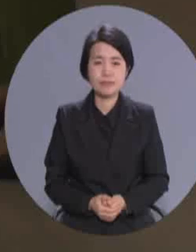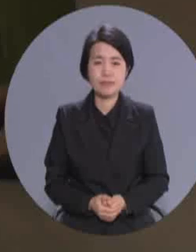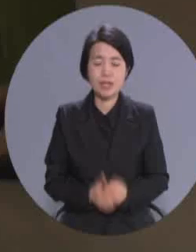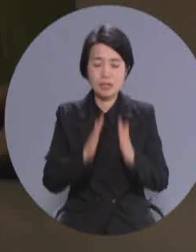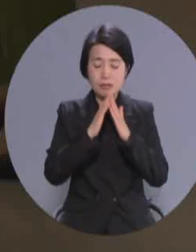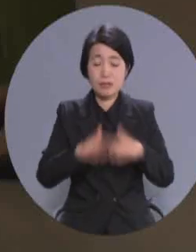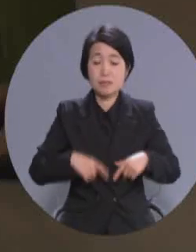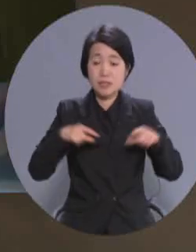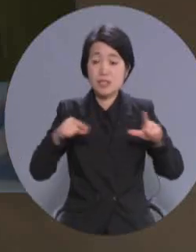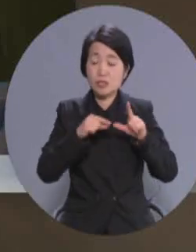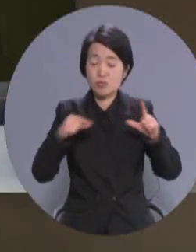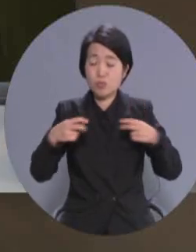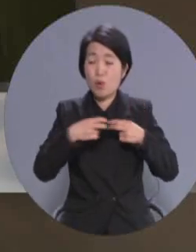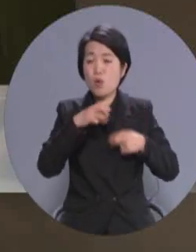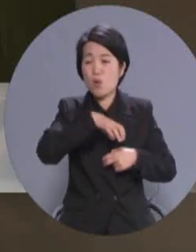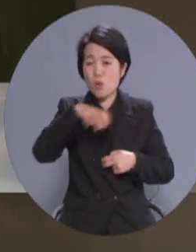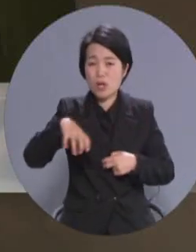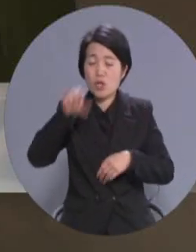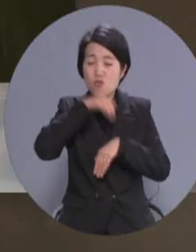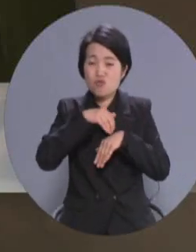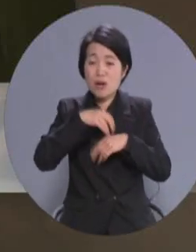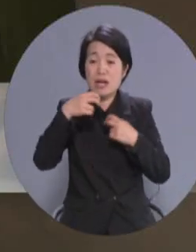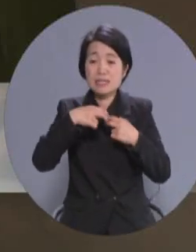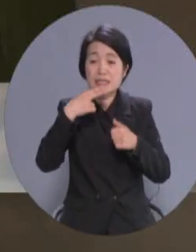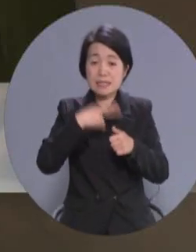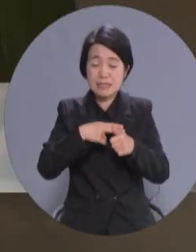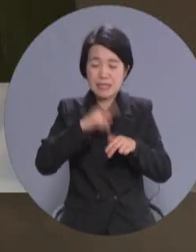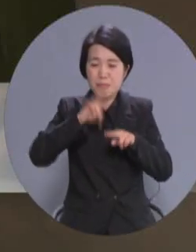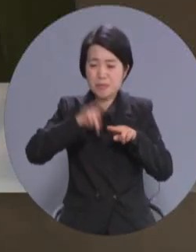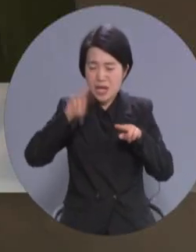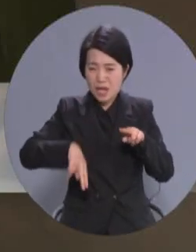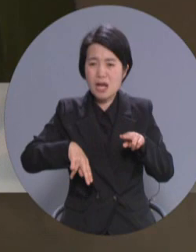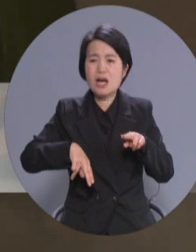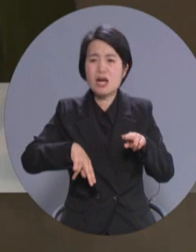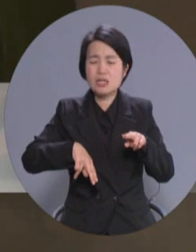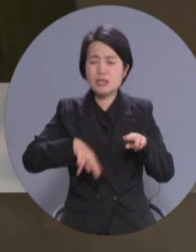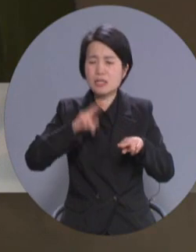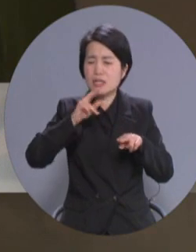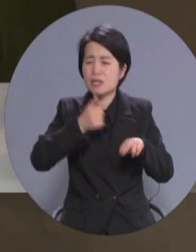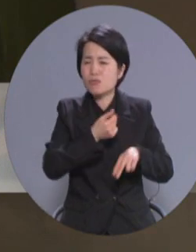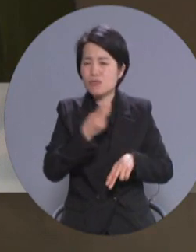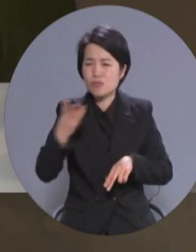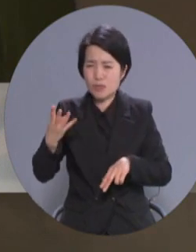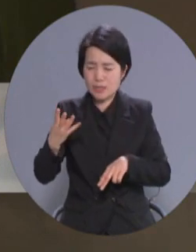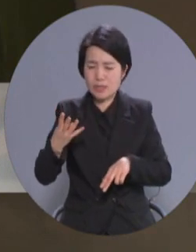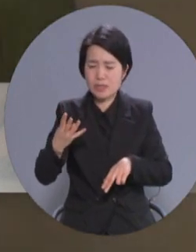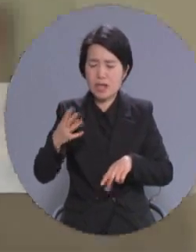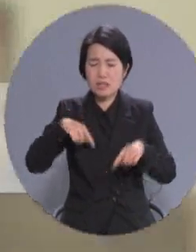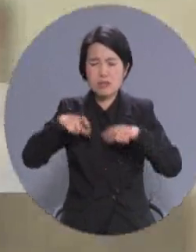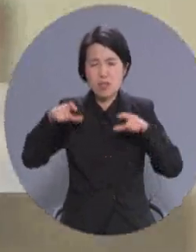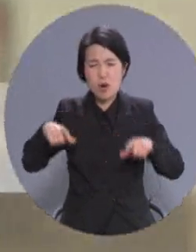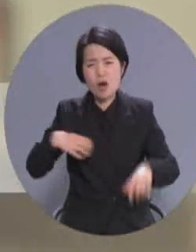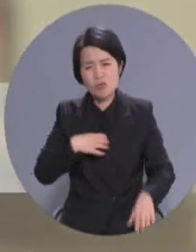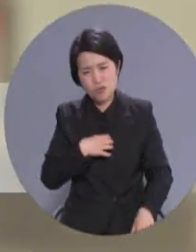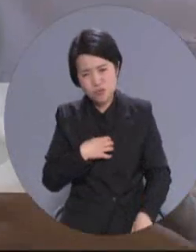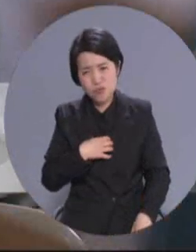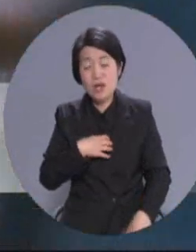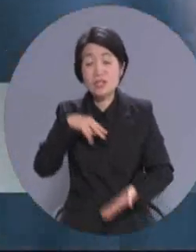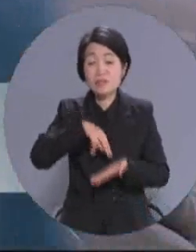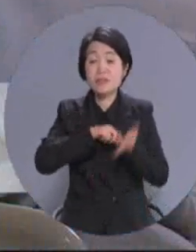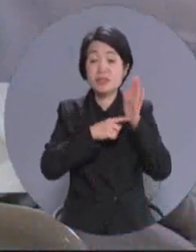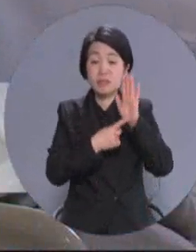전남 지역의 일부 병원에서 수연이가 사직사 제출하고 집단 행동에 나선 것을 두고 지역 정치권이 깊은 우려를